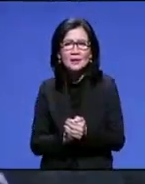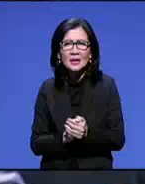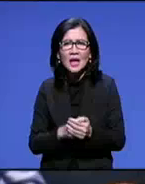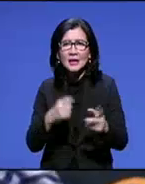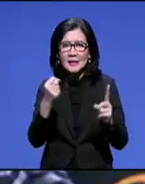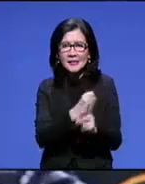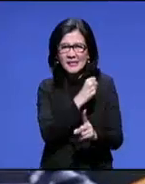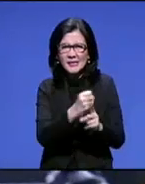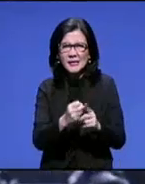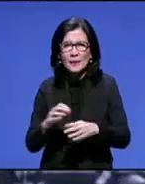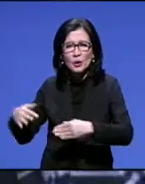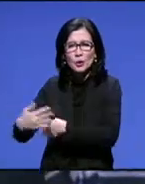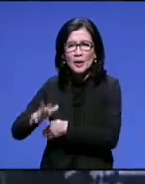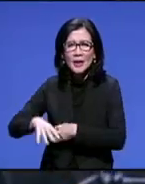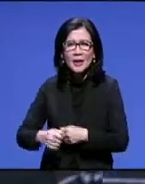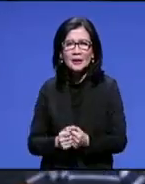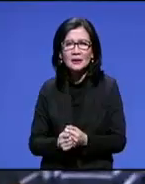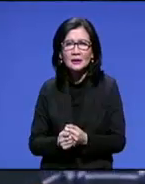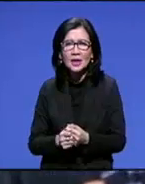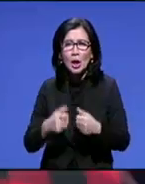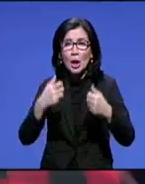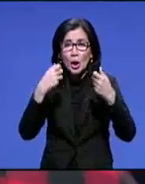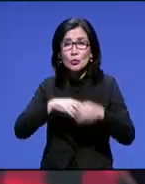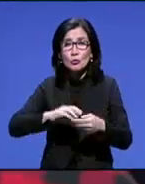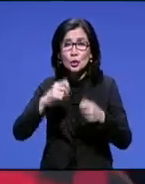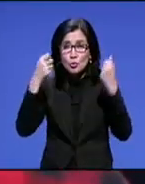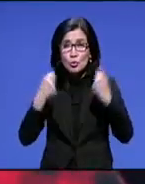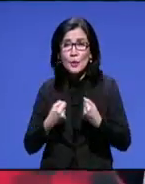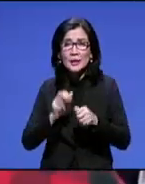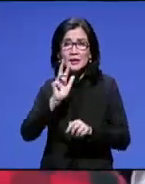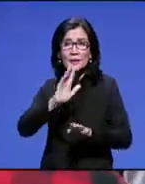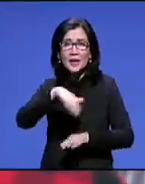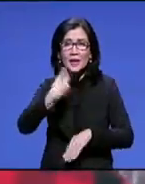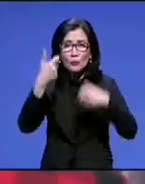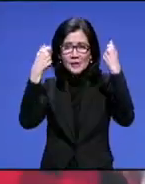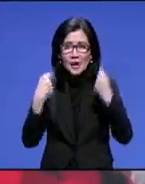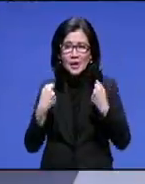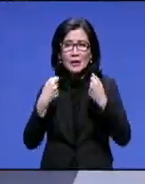penganiayaan dan perlindungan anak dengan ancaman hukuman 9 tahun penjara.